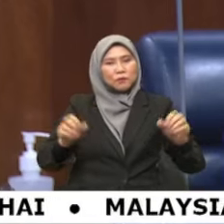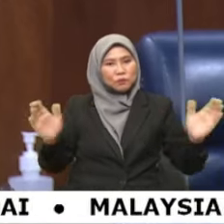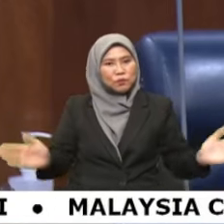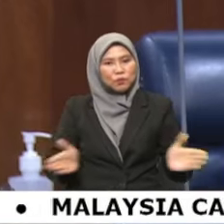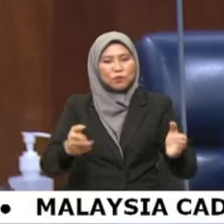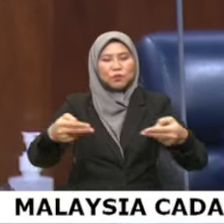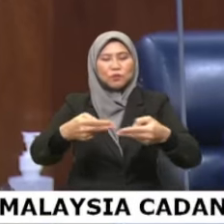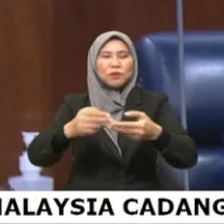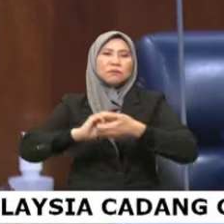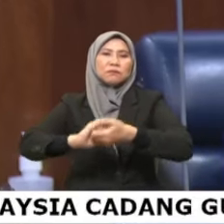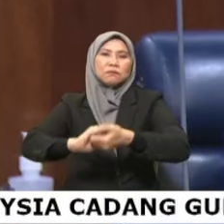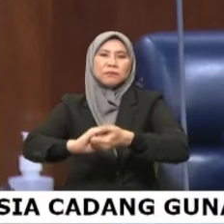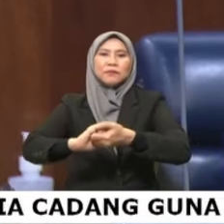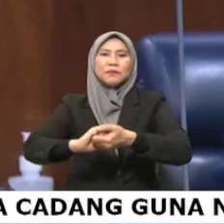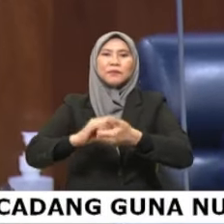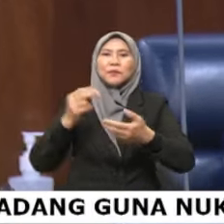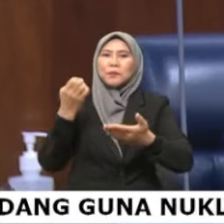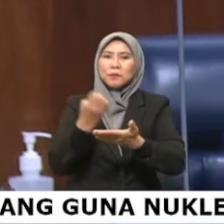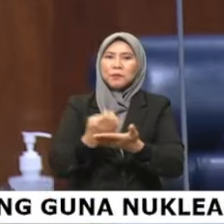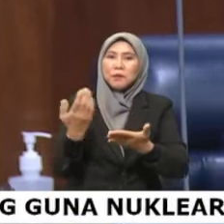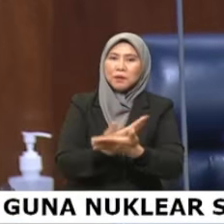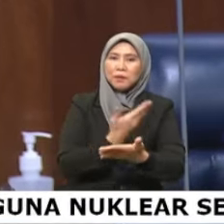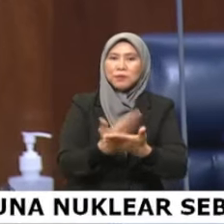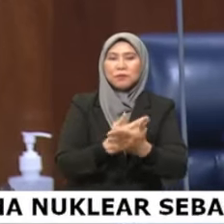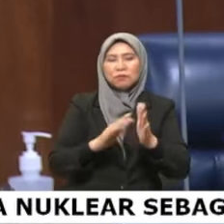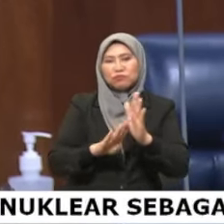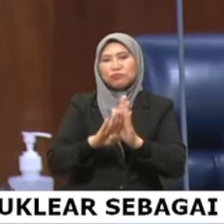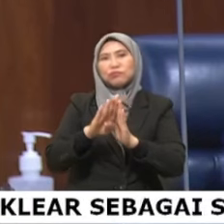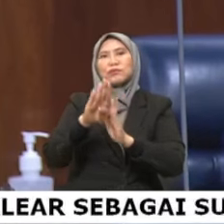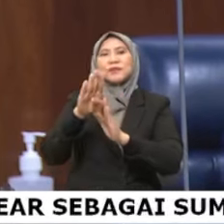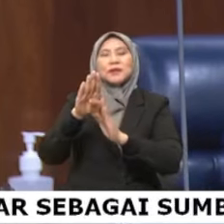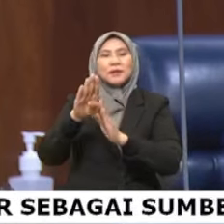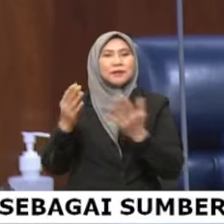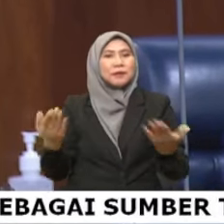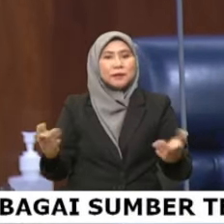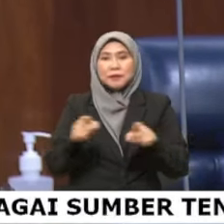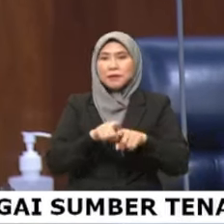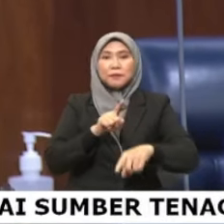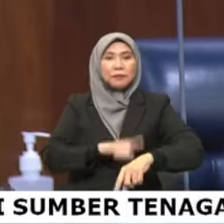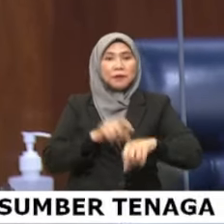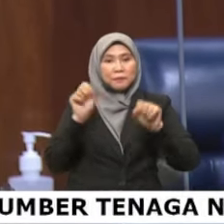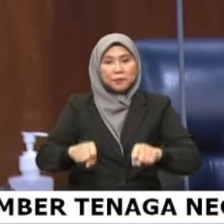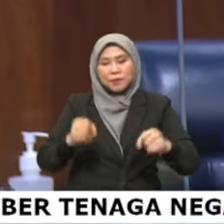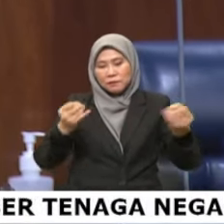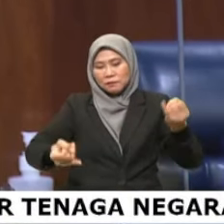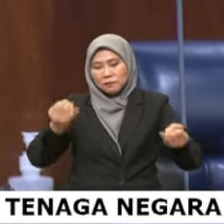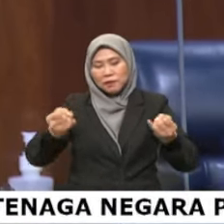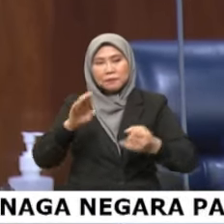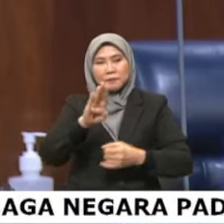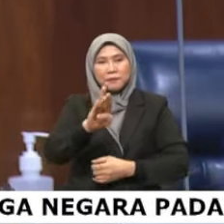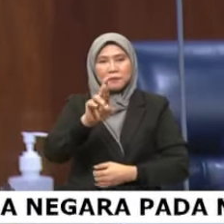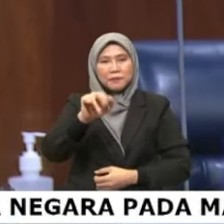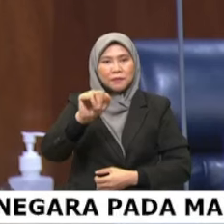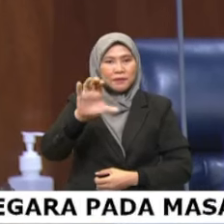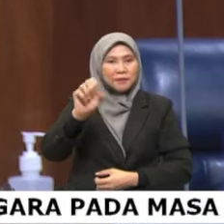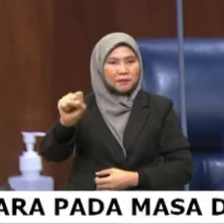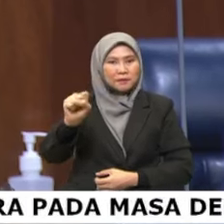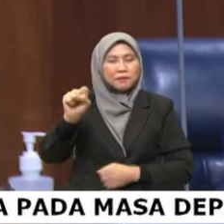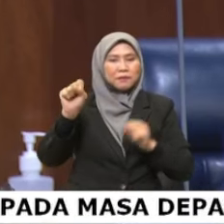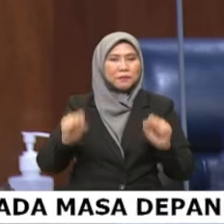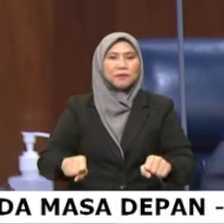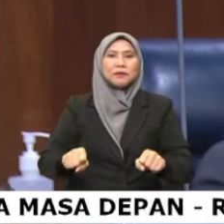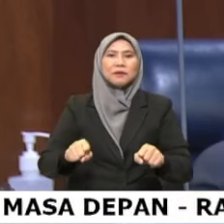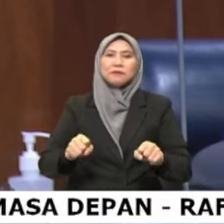erat dengan negara ekonomi baru yang pesat membangun dan pada masa yang sama mengimbangi peranan BRICS sebagai pengimbang